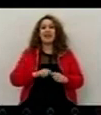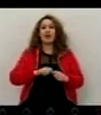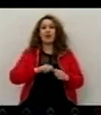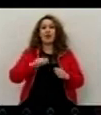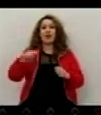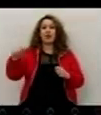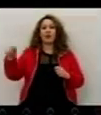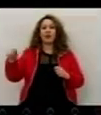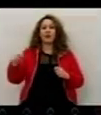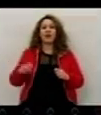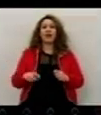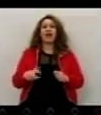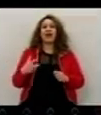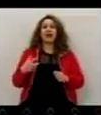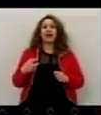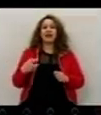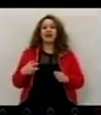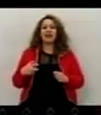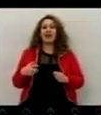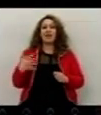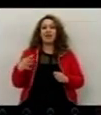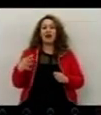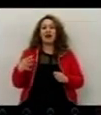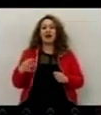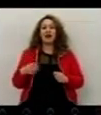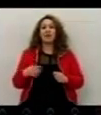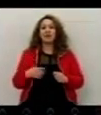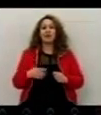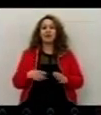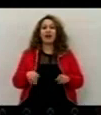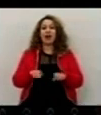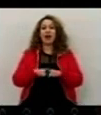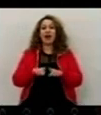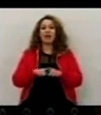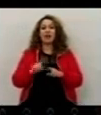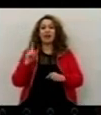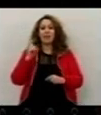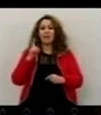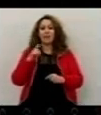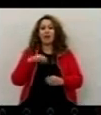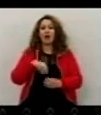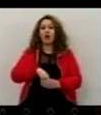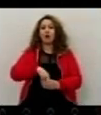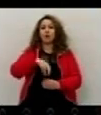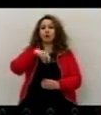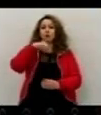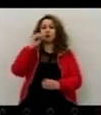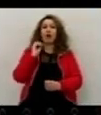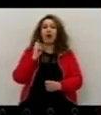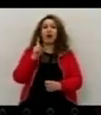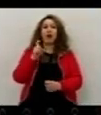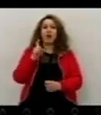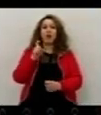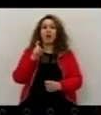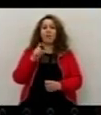ب 3500 دينار جزائري الهكتار، وتعبئة الموارد المائية من خلال حفر الآبار واستعمال الأنظمة